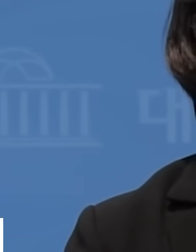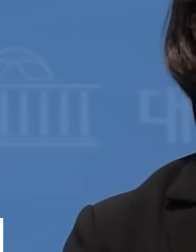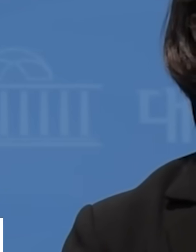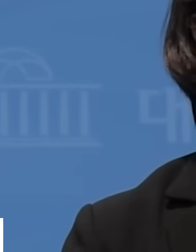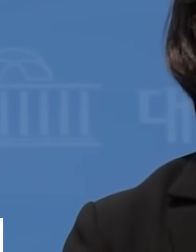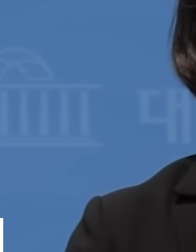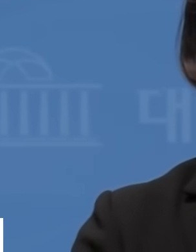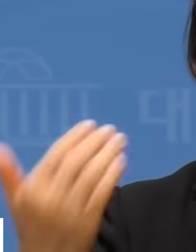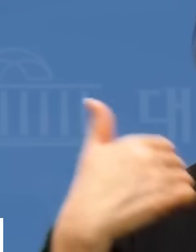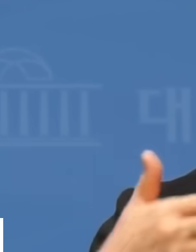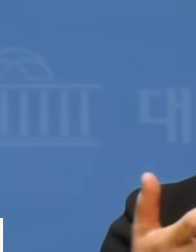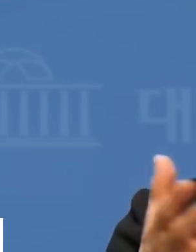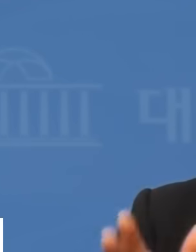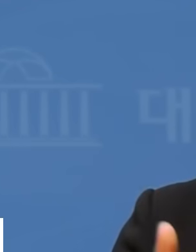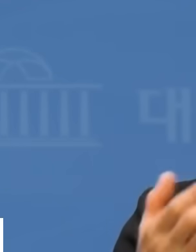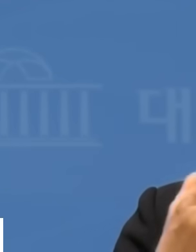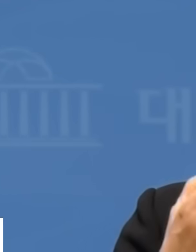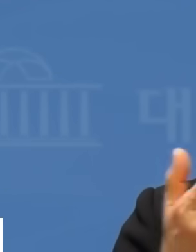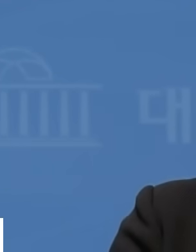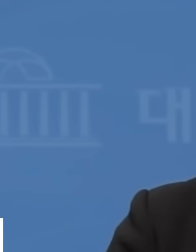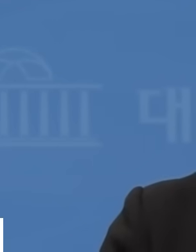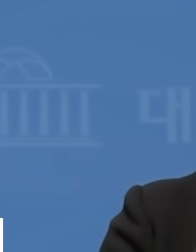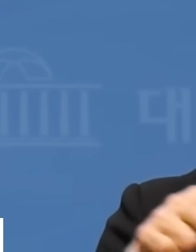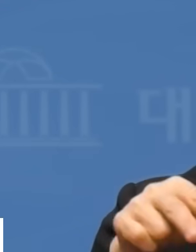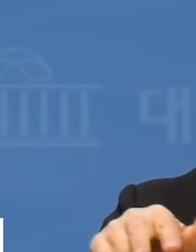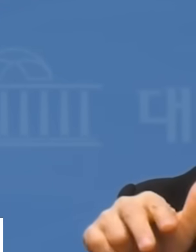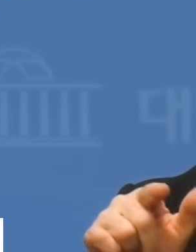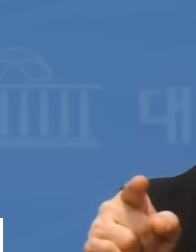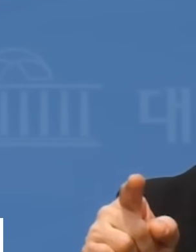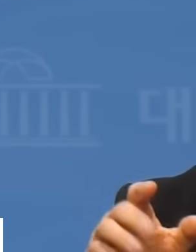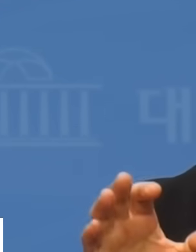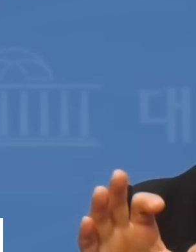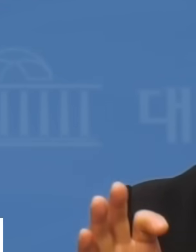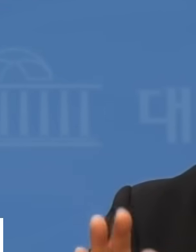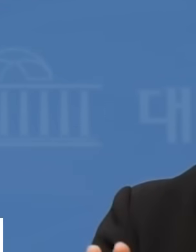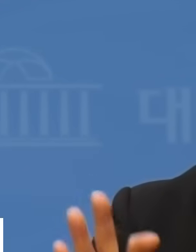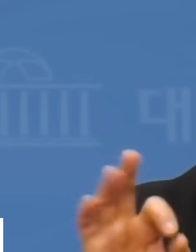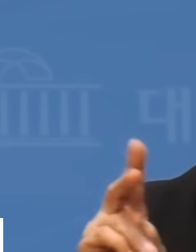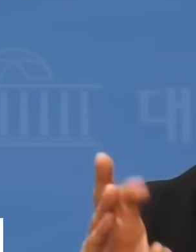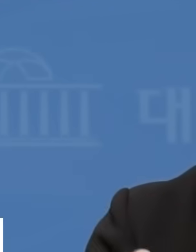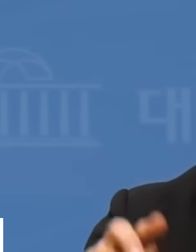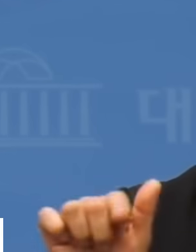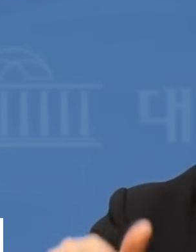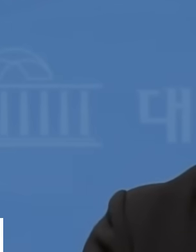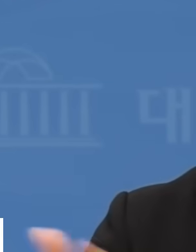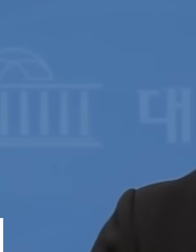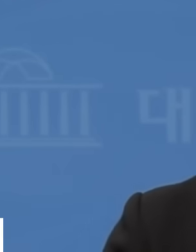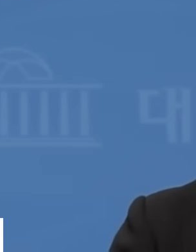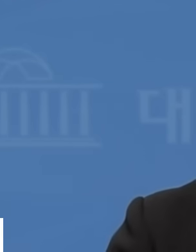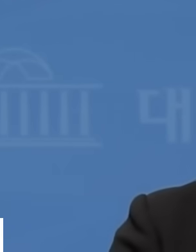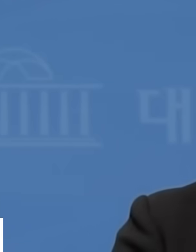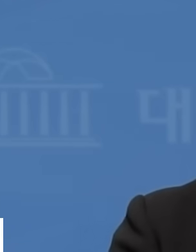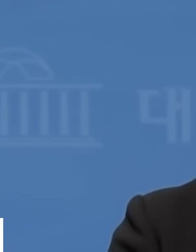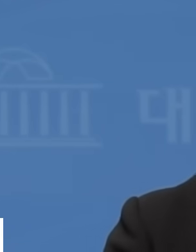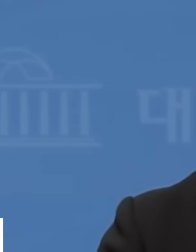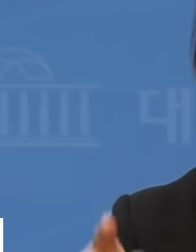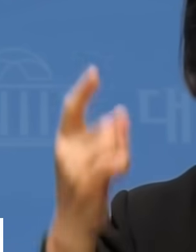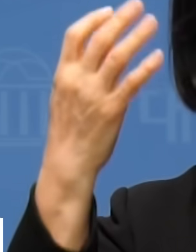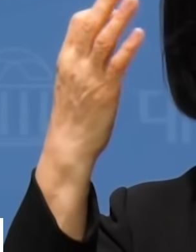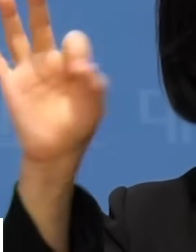전 당협위원장이셨던 정양석 전 의원께서도 전상범 예비후보의 의지를 높이